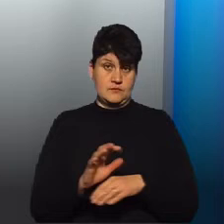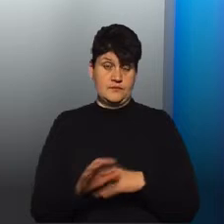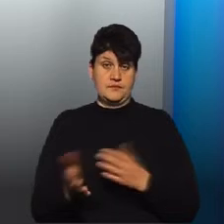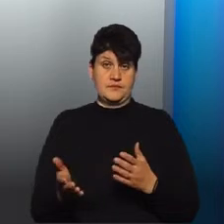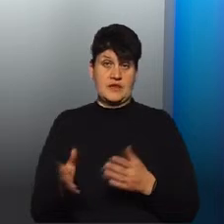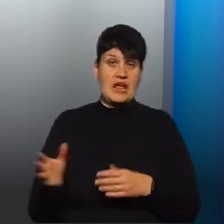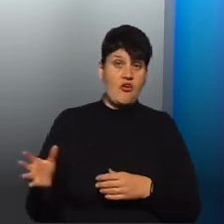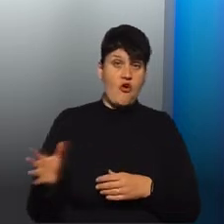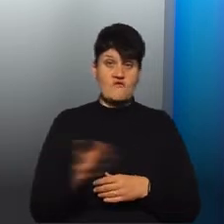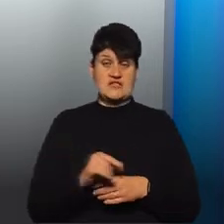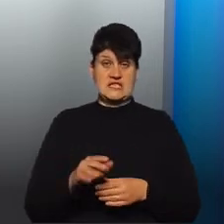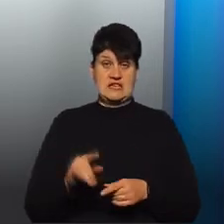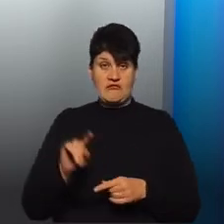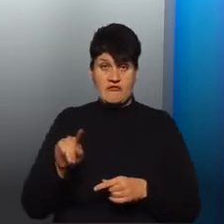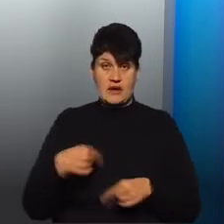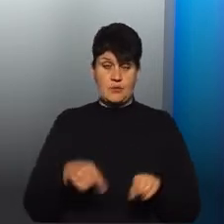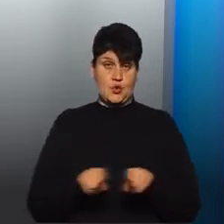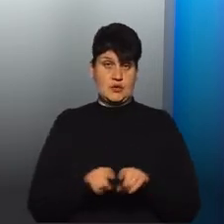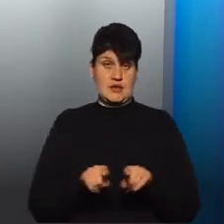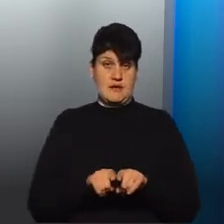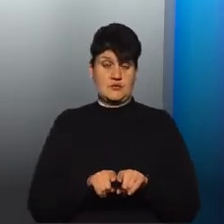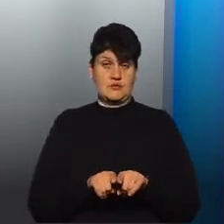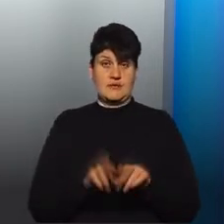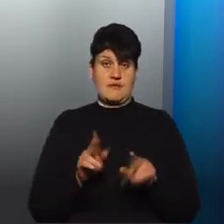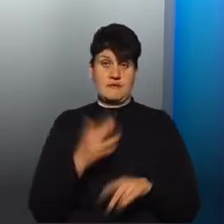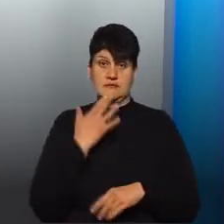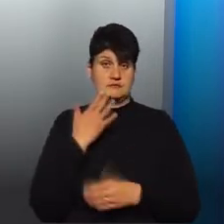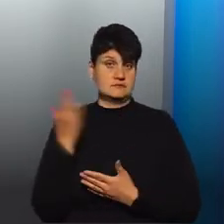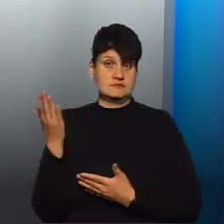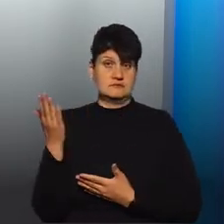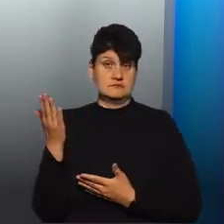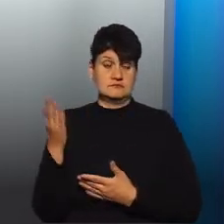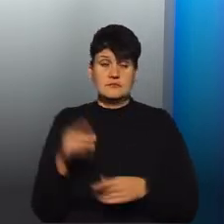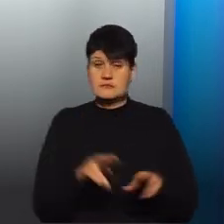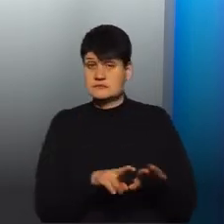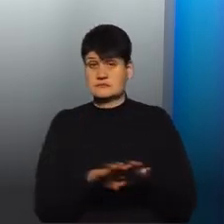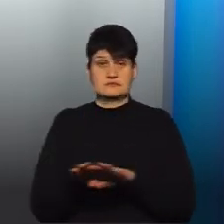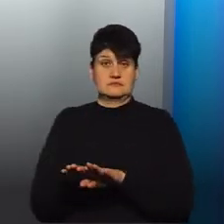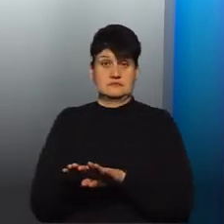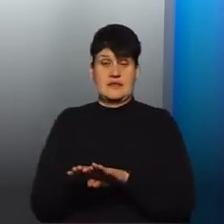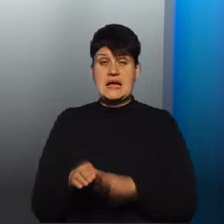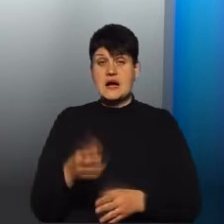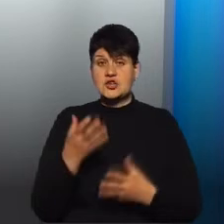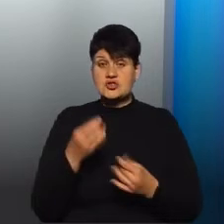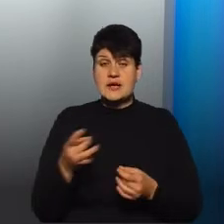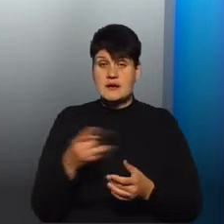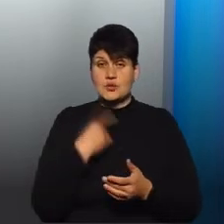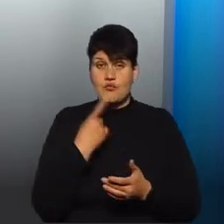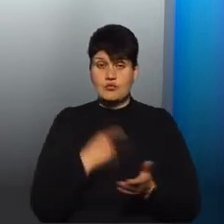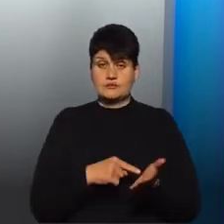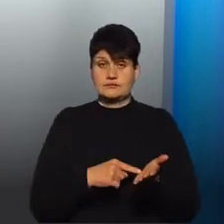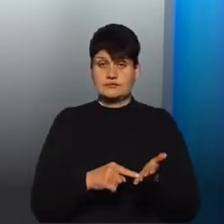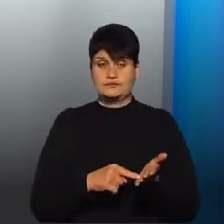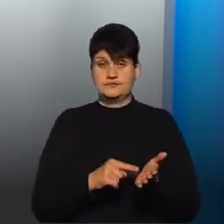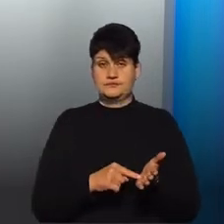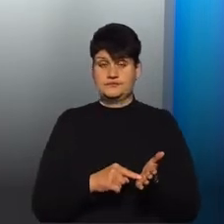як і, скажімо так, і закордонні. Так, абсолютно. Тобто, але ще раз звертаю увагу, все-таки мають